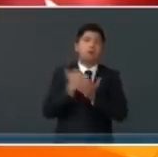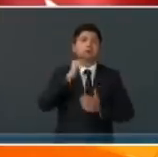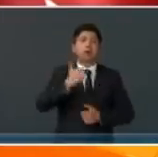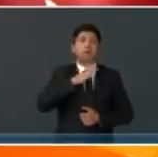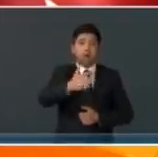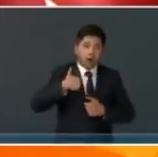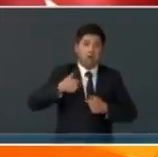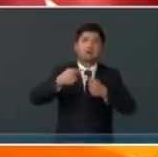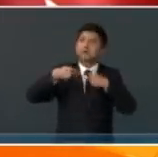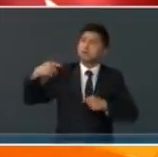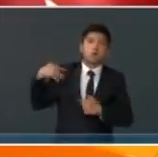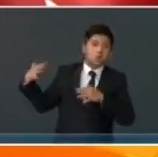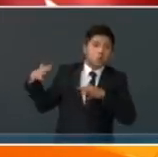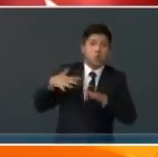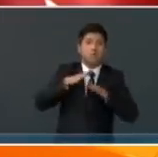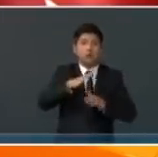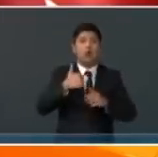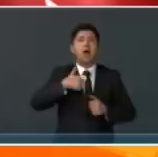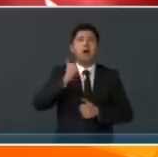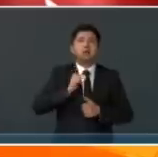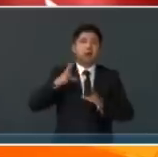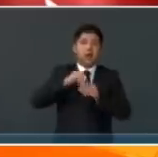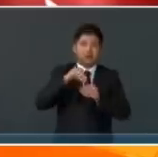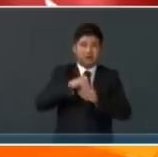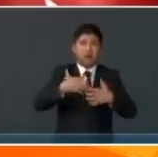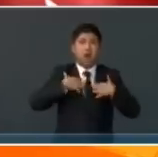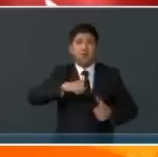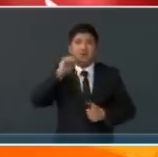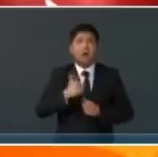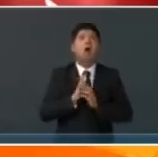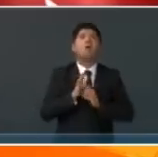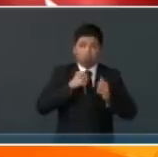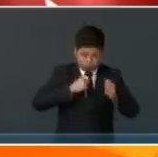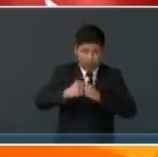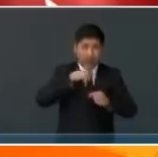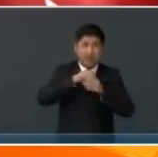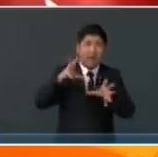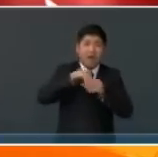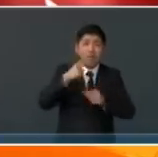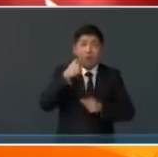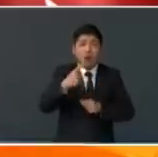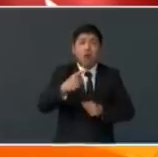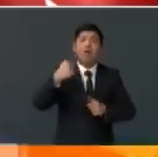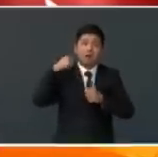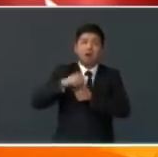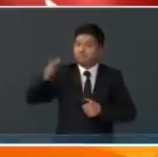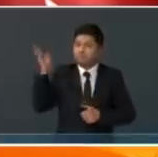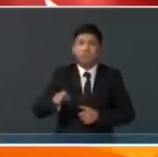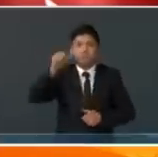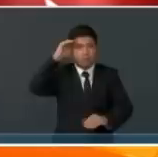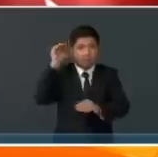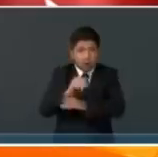sınırlarımıza dayandılar güvenlik güçlerimizin kahramanca mücadelesi sayesinde yine efsane